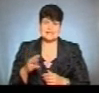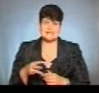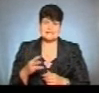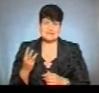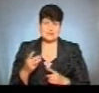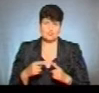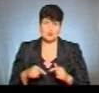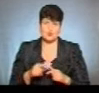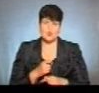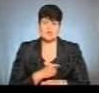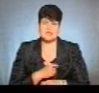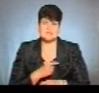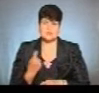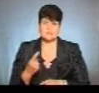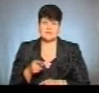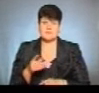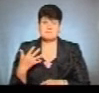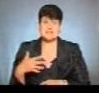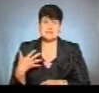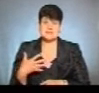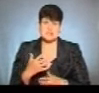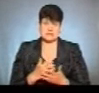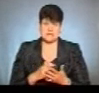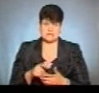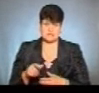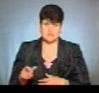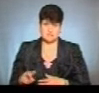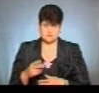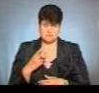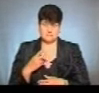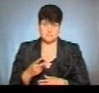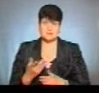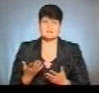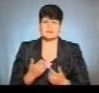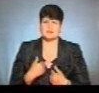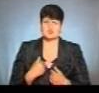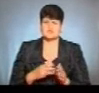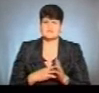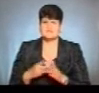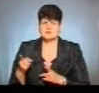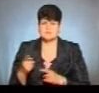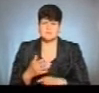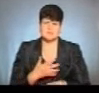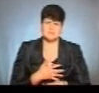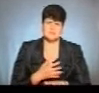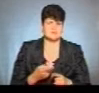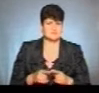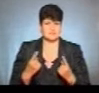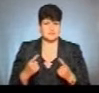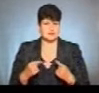окрузі Одеської області, там 50 кандидатів. Тобто, бачите, де наші 8, а де їхніх 50, велика різниця.